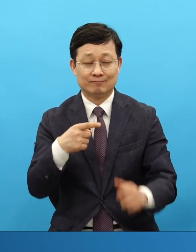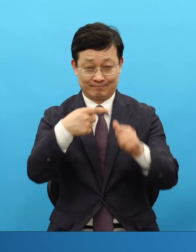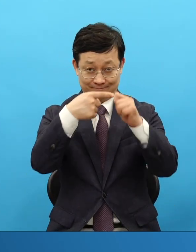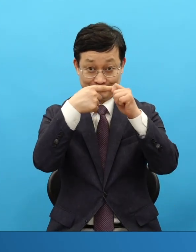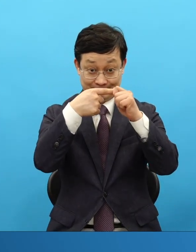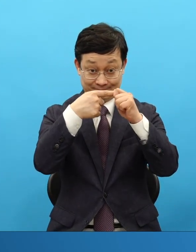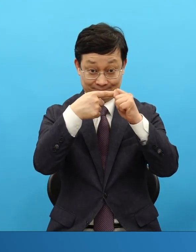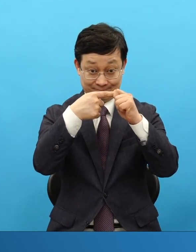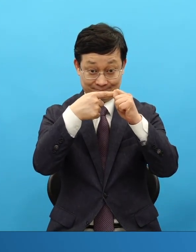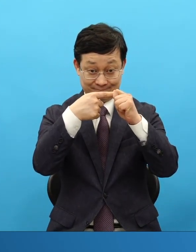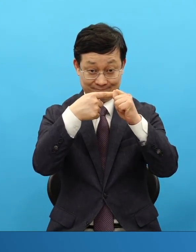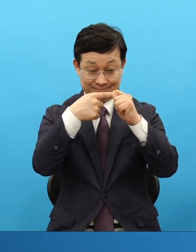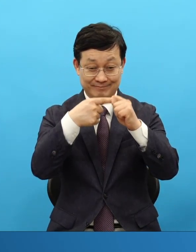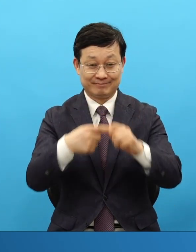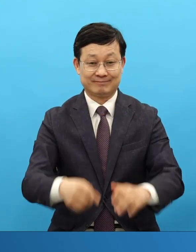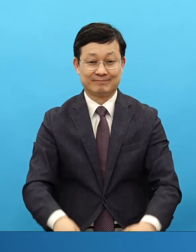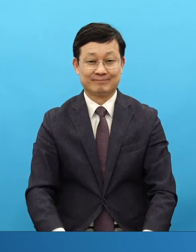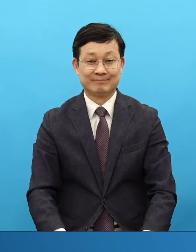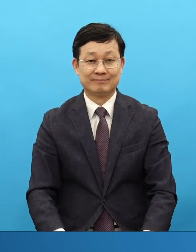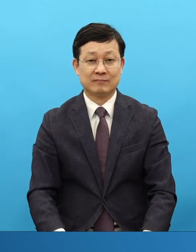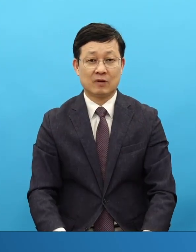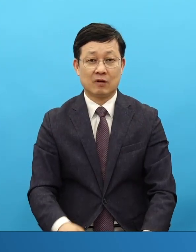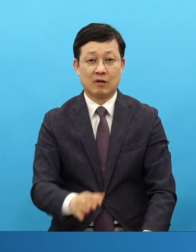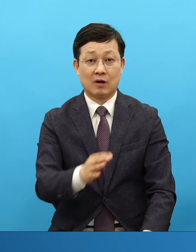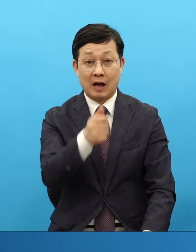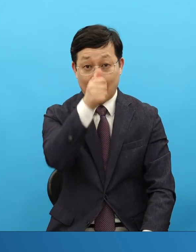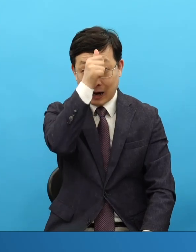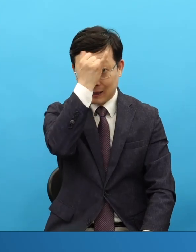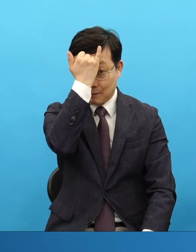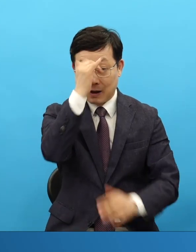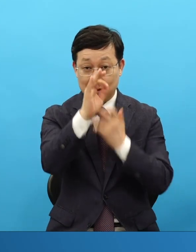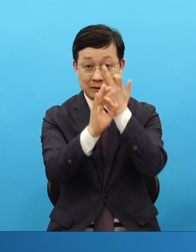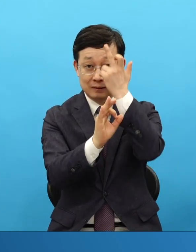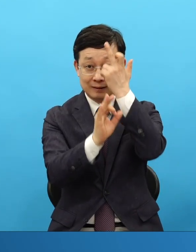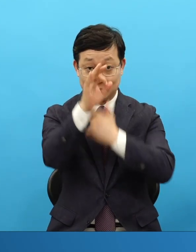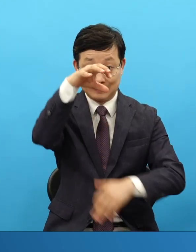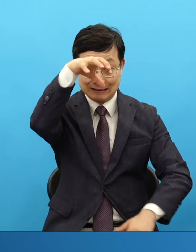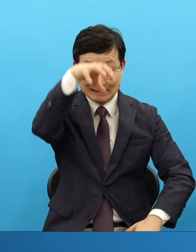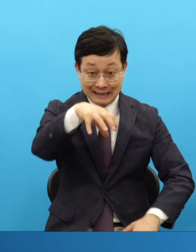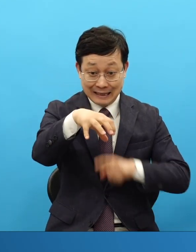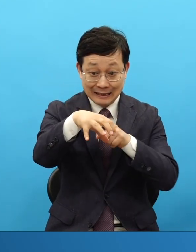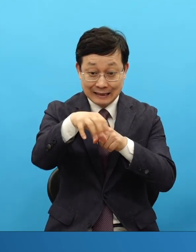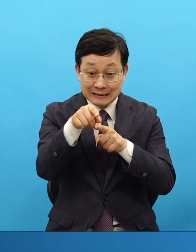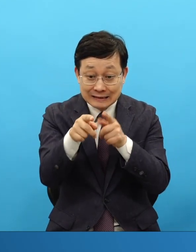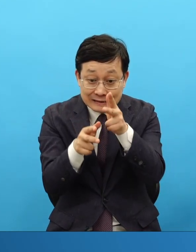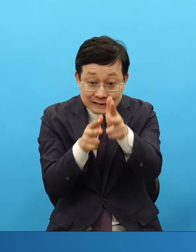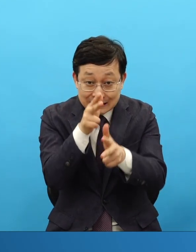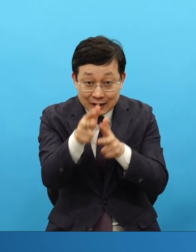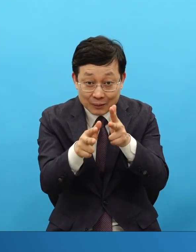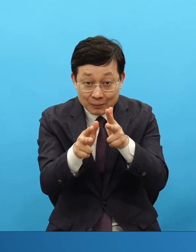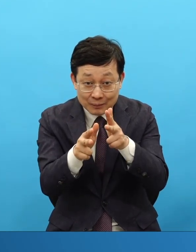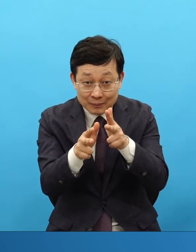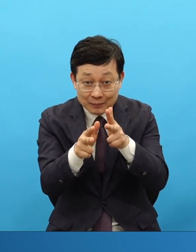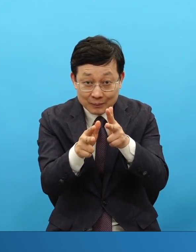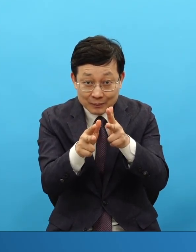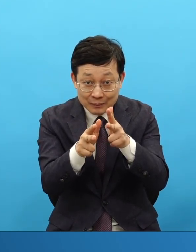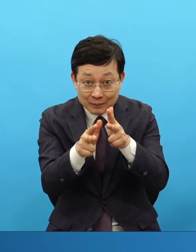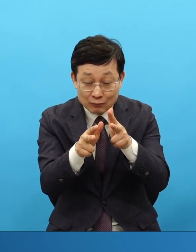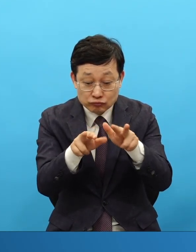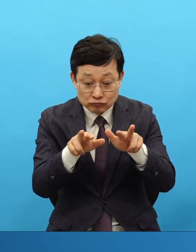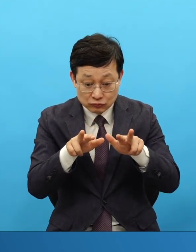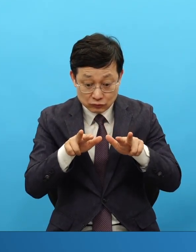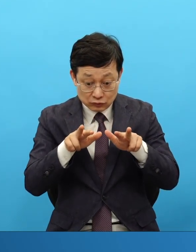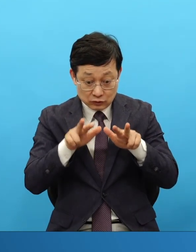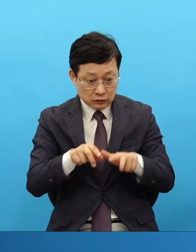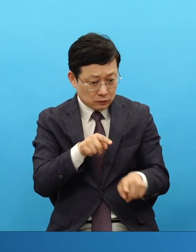has originally given. 하나님 주던 에덴의 산업. The people of Eden. 지금도 있습니다.